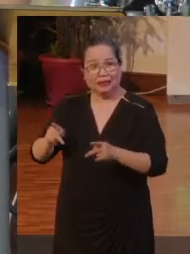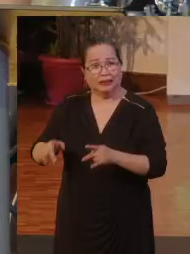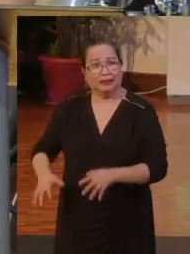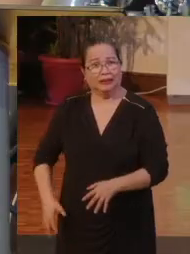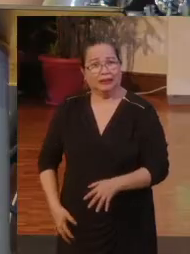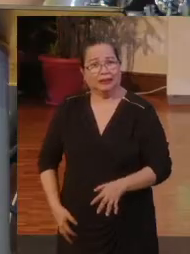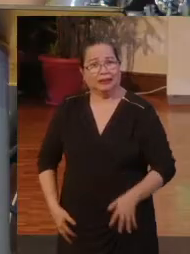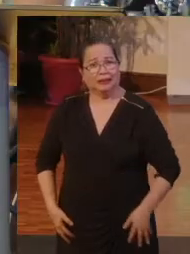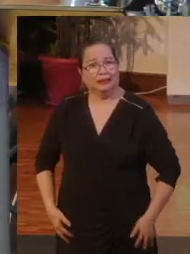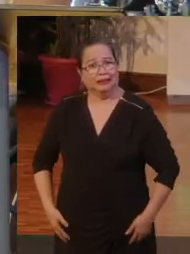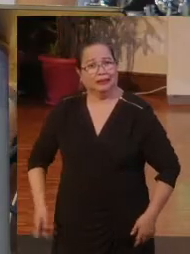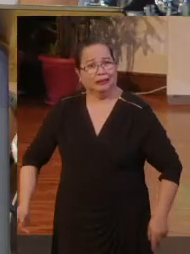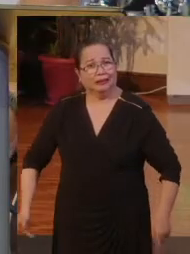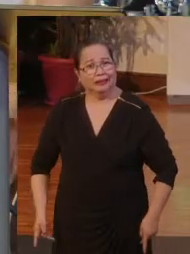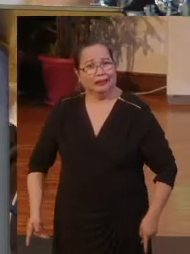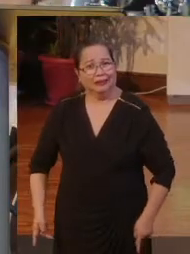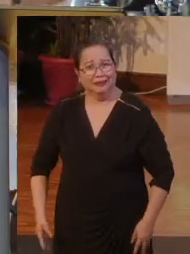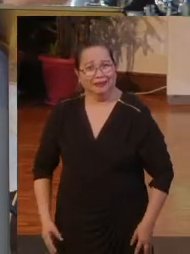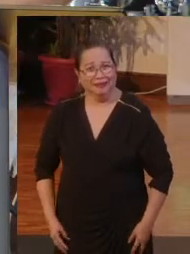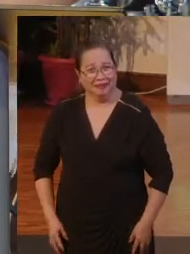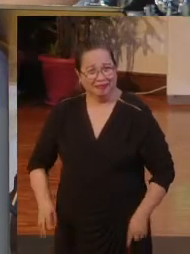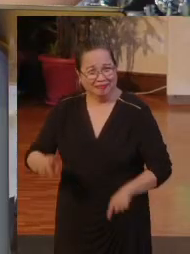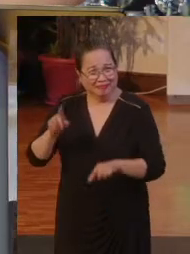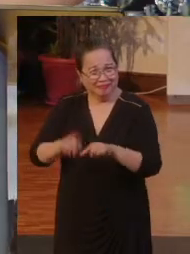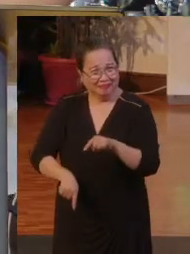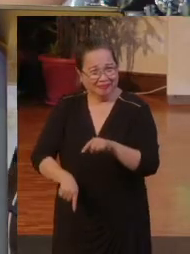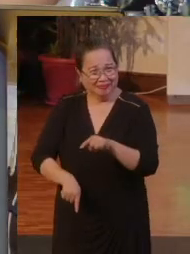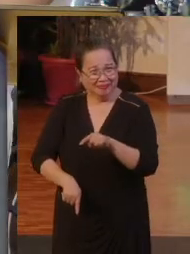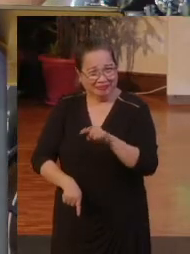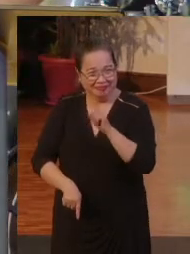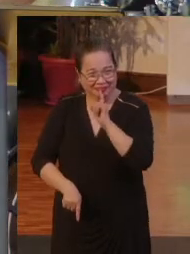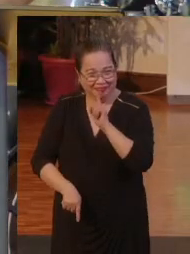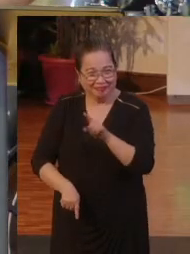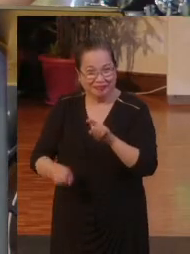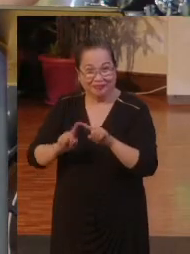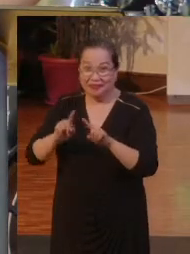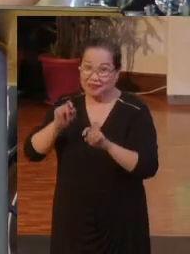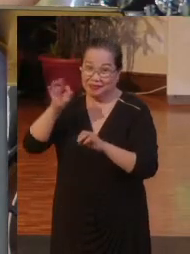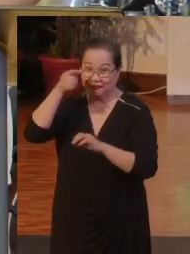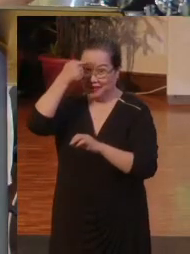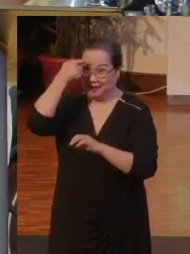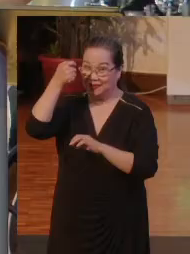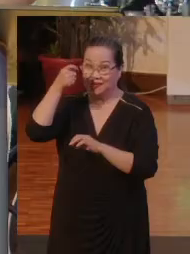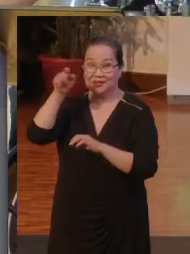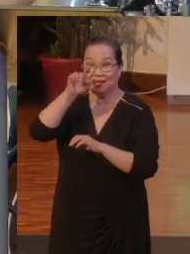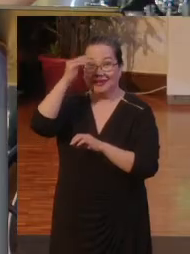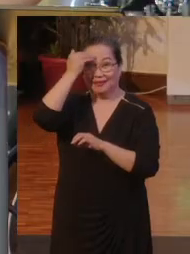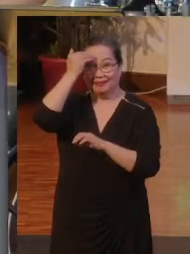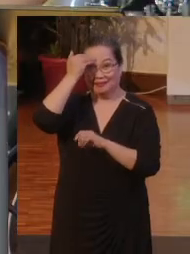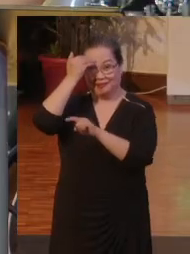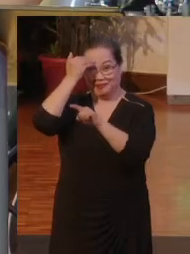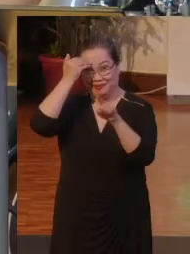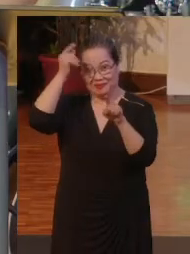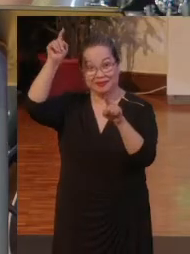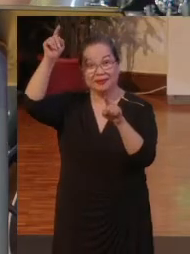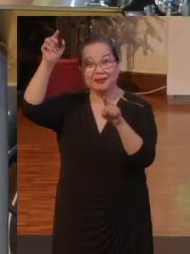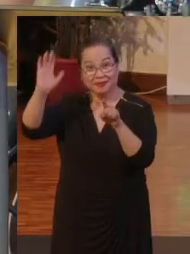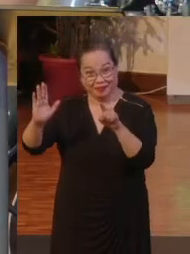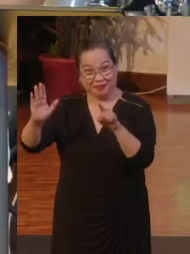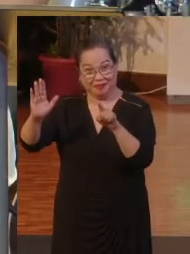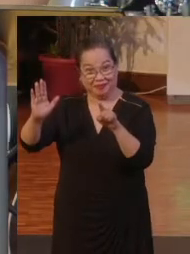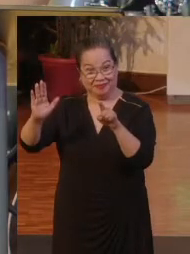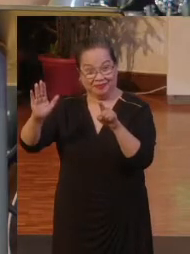ang dalawang legs ko, no? Pero dahil po alam ko na ang Diyos